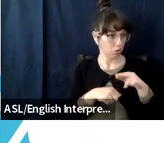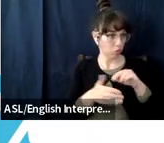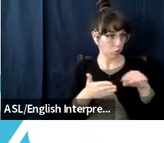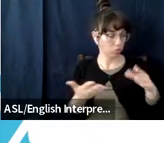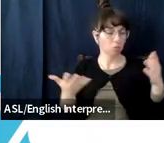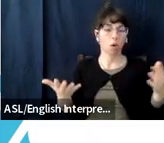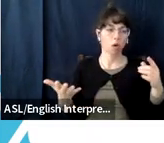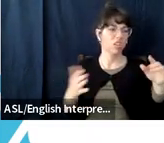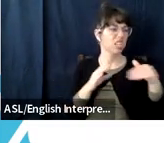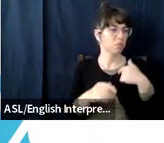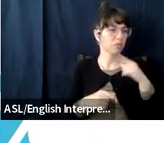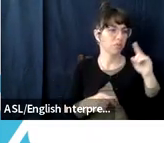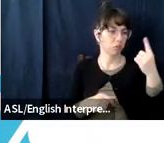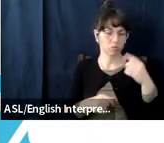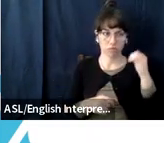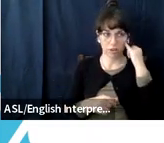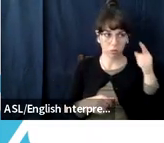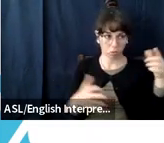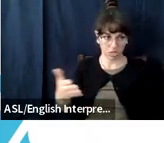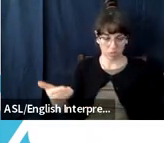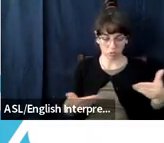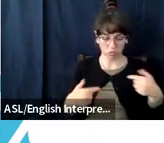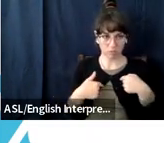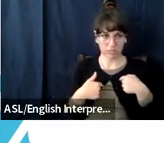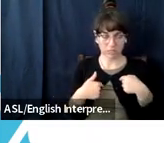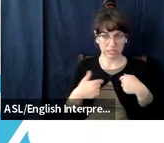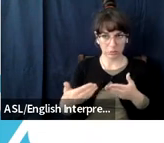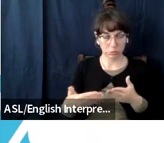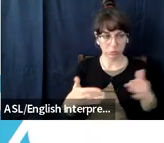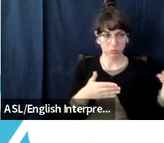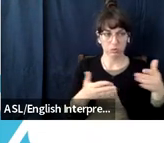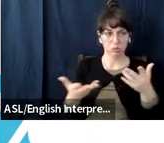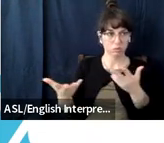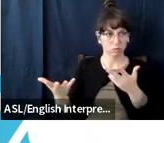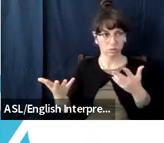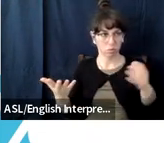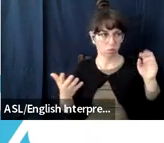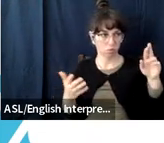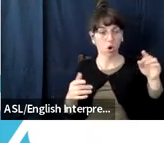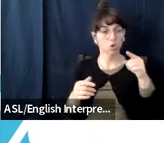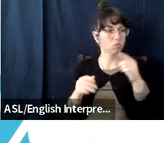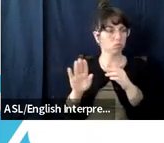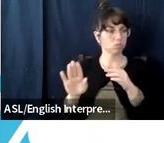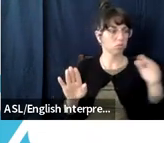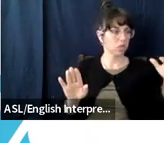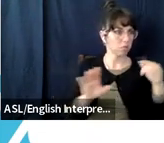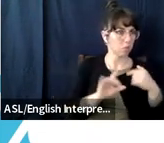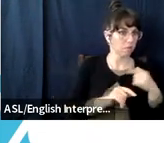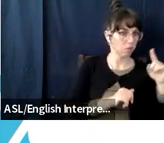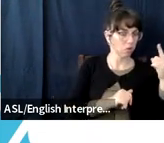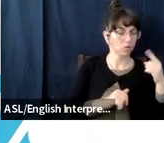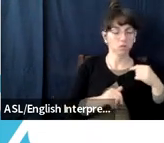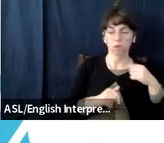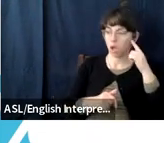So whether you're introducing me to the individual or you're just emailing me and saying, hey, I think I have a student who I think would be really appropriate for your